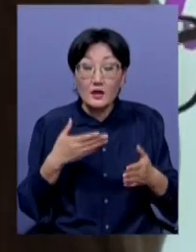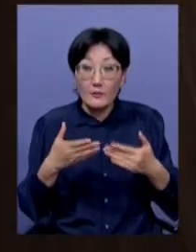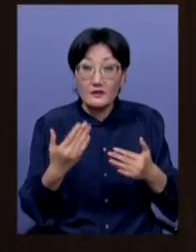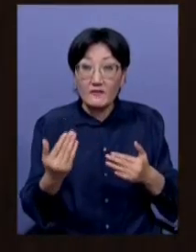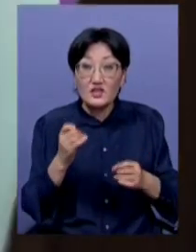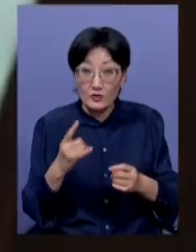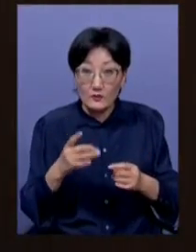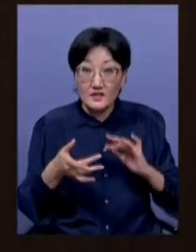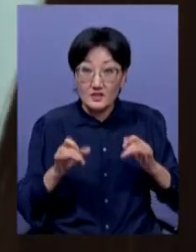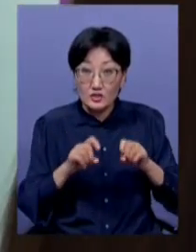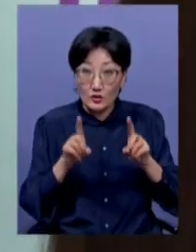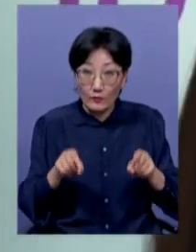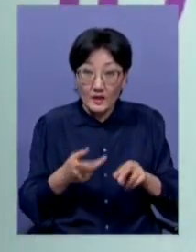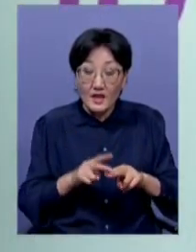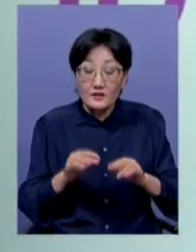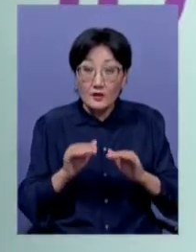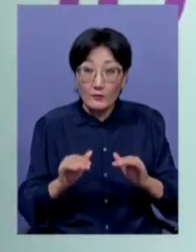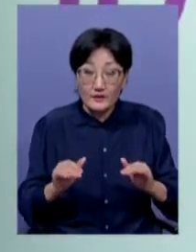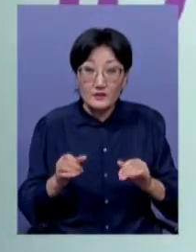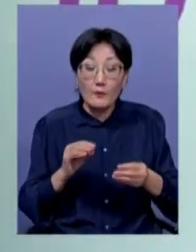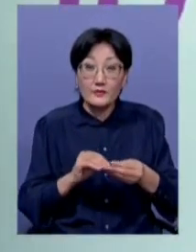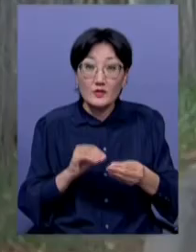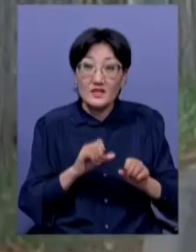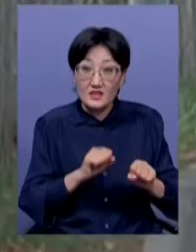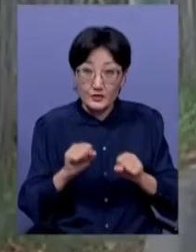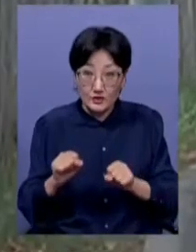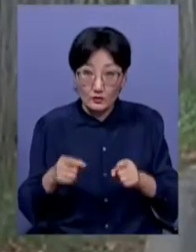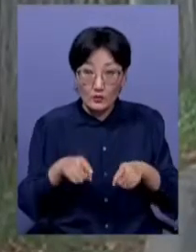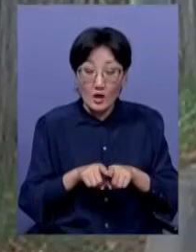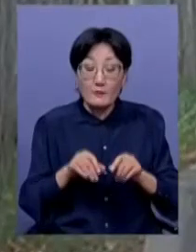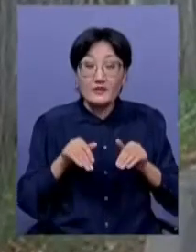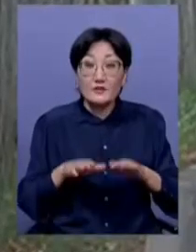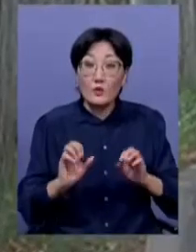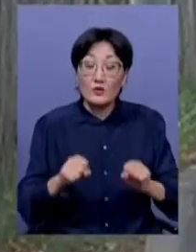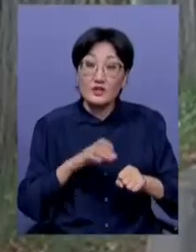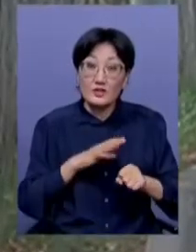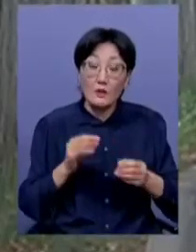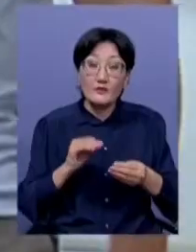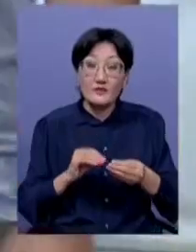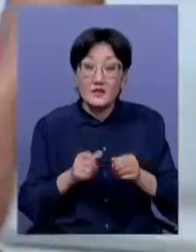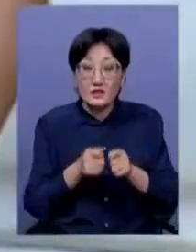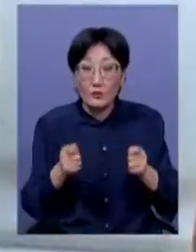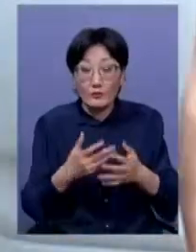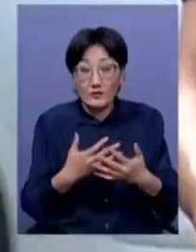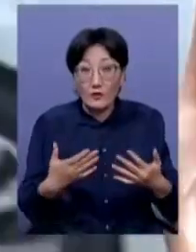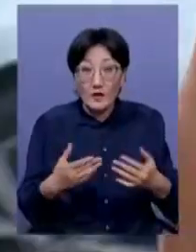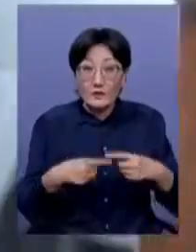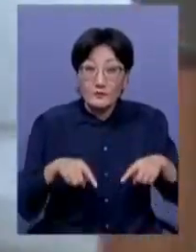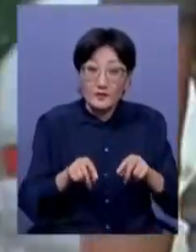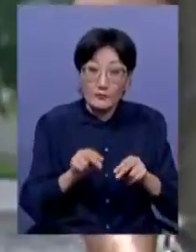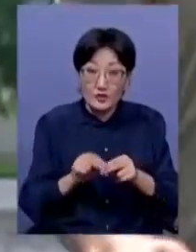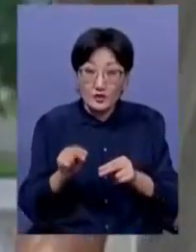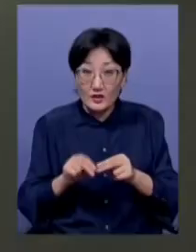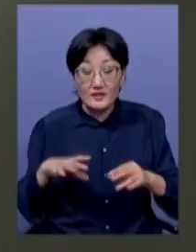ваш ребенок в соцсетях. Если дети маленькие, то обязательно поставить защиту. Также одним из решений может стать повсеместное открытие различных кружков и